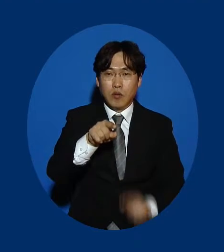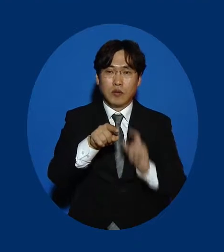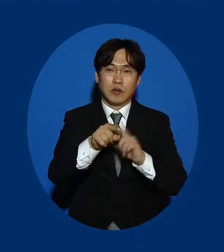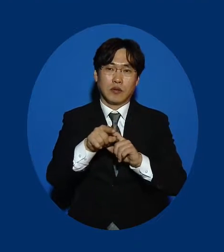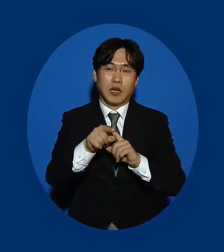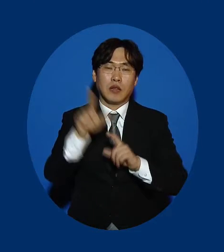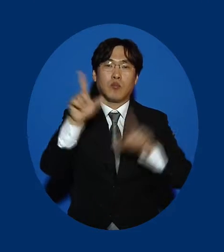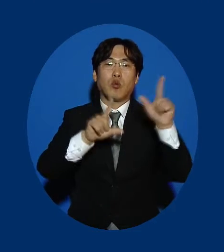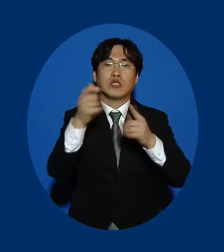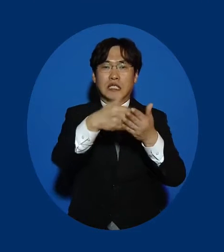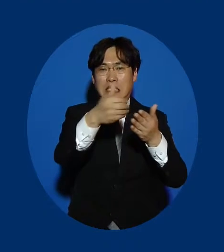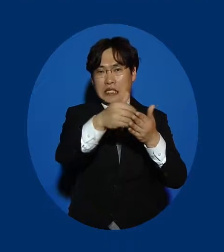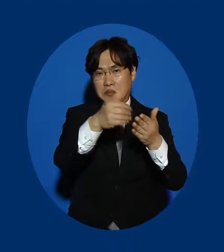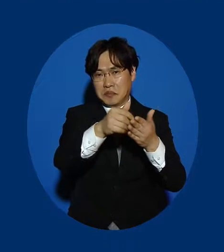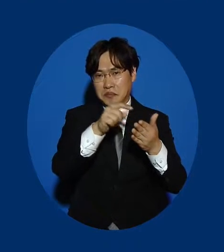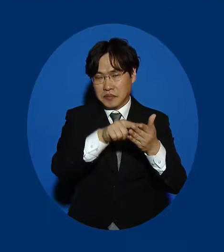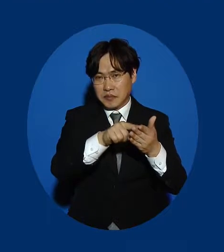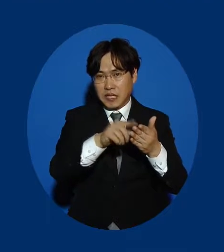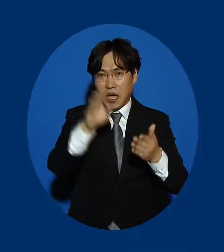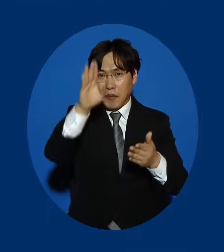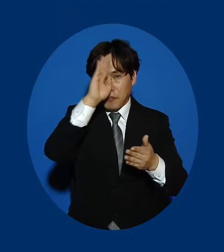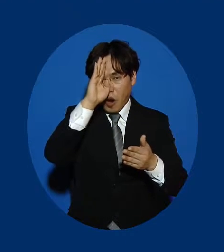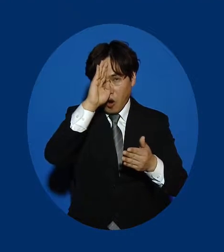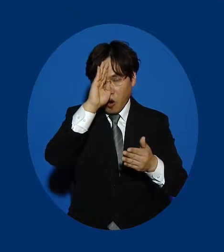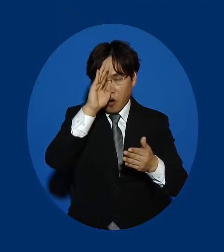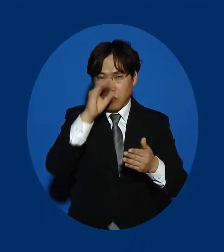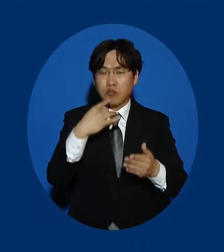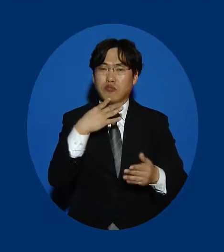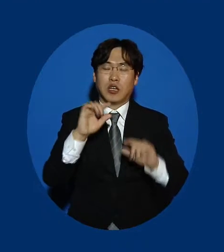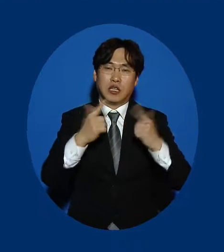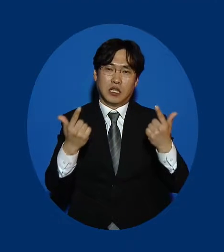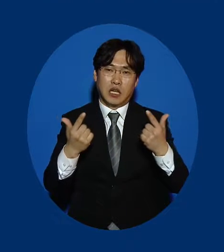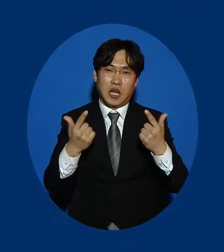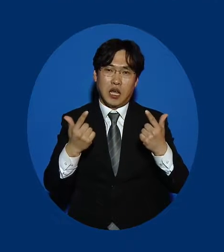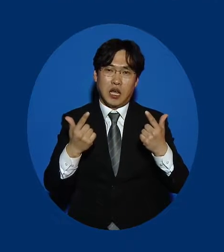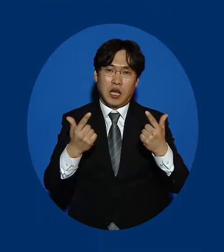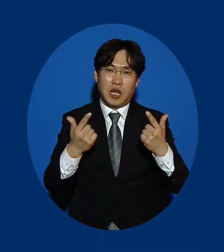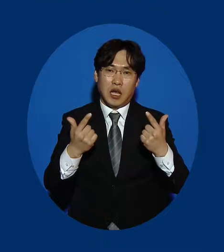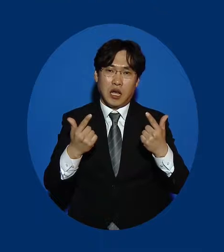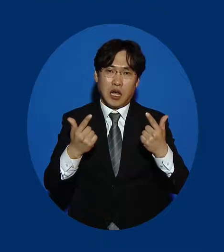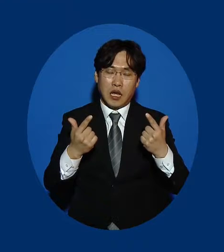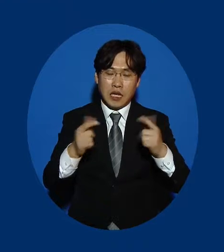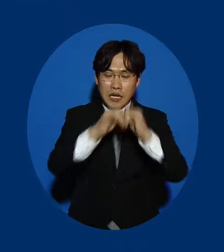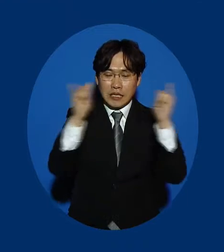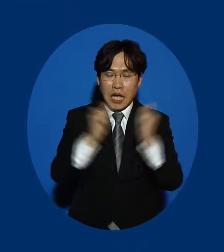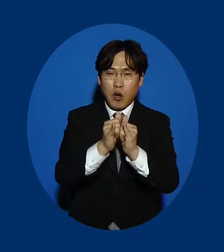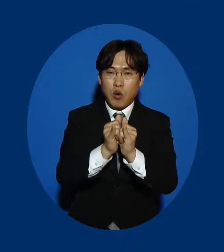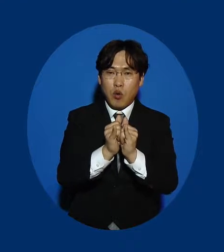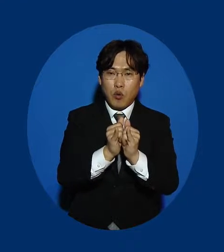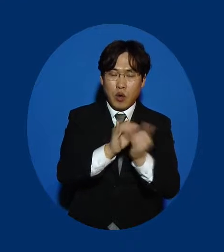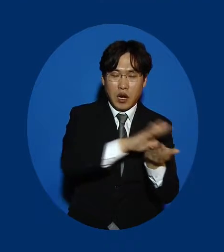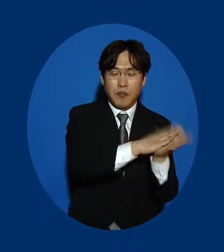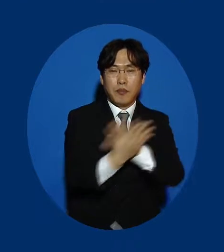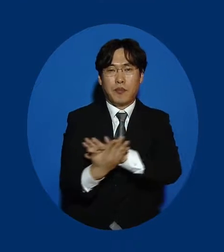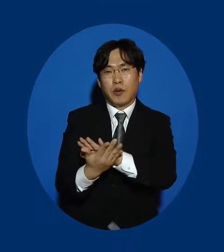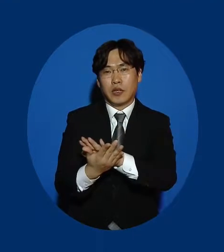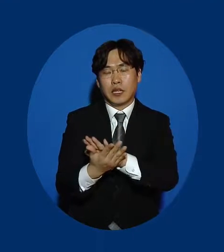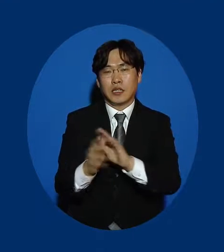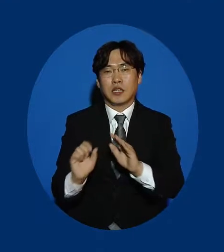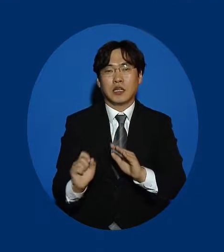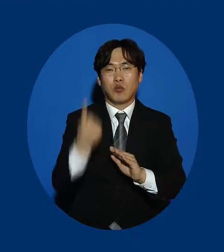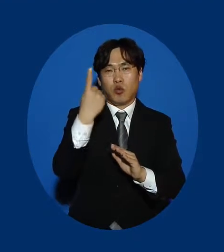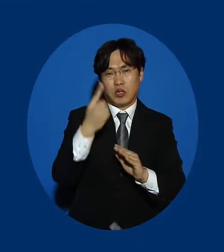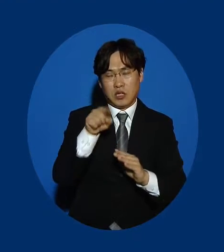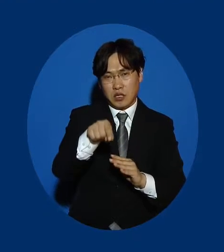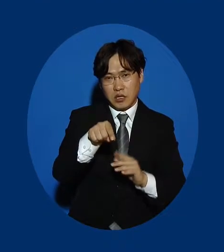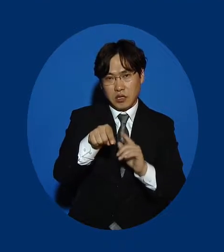흑사병은 단순히 질병을 넘어섰습니다. 중세의 몰락을 겪었습니다. 중세의 몰락. 그러니까 르네상스를